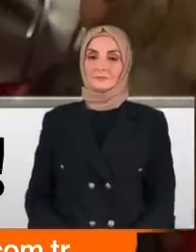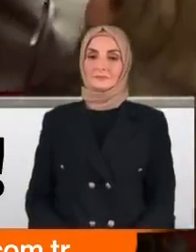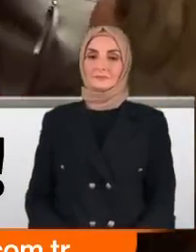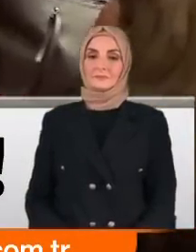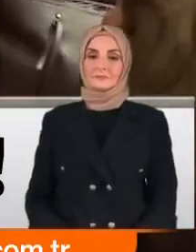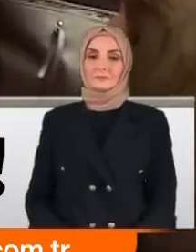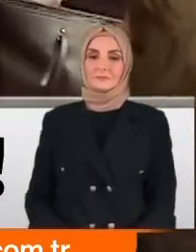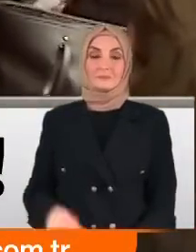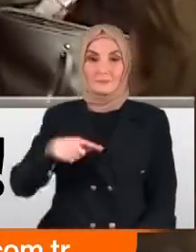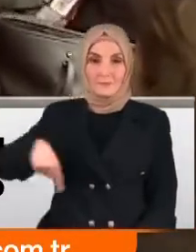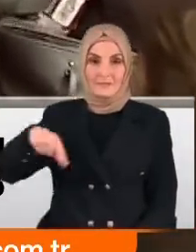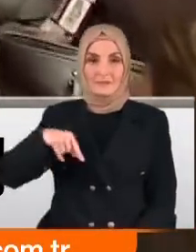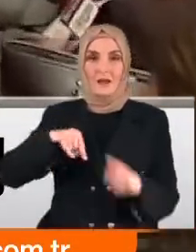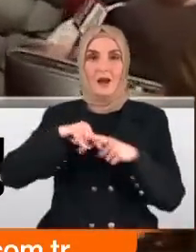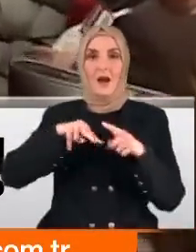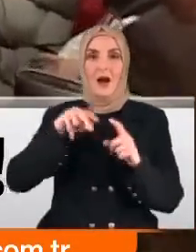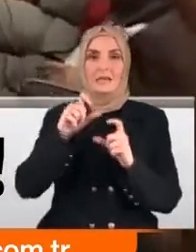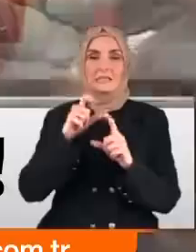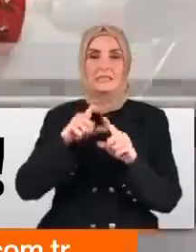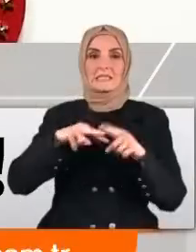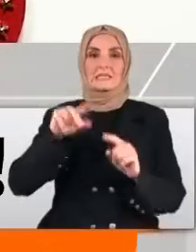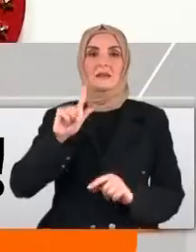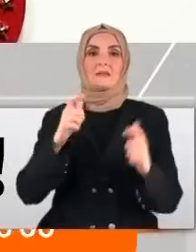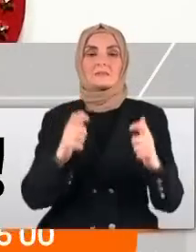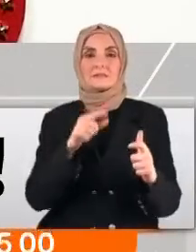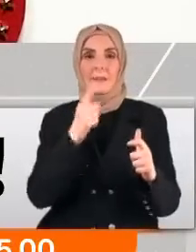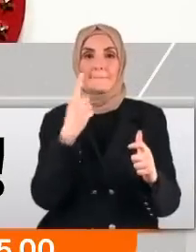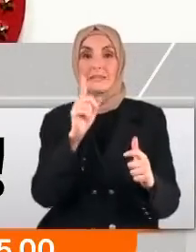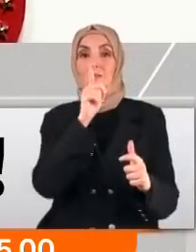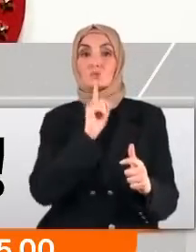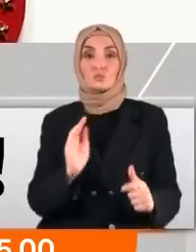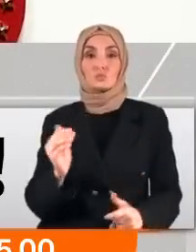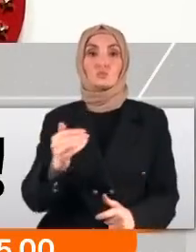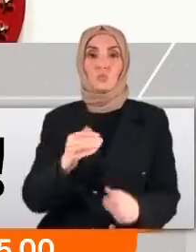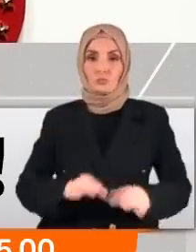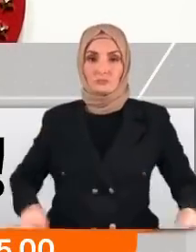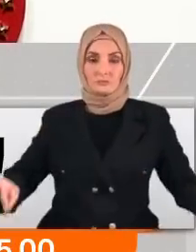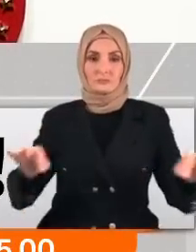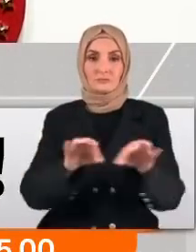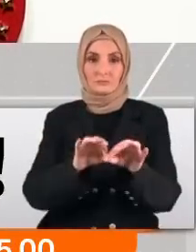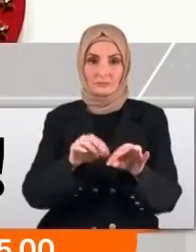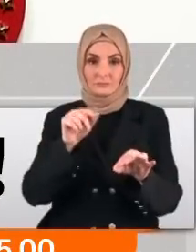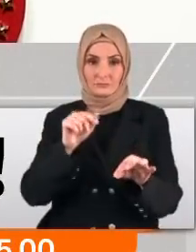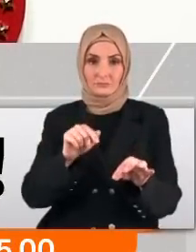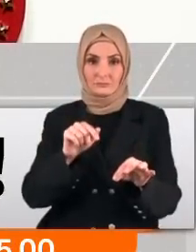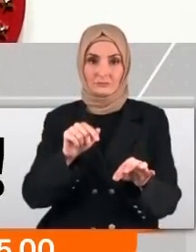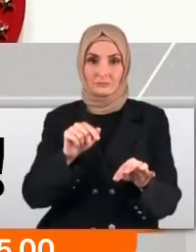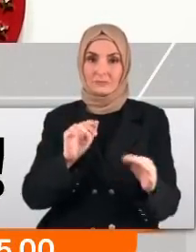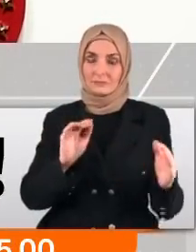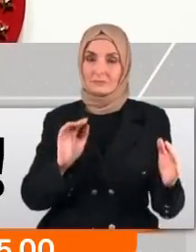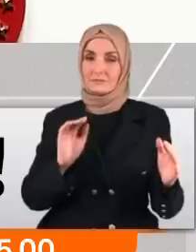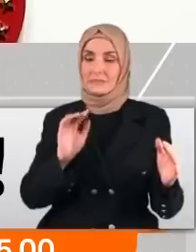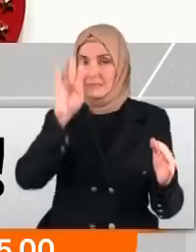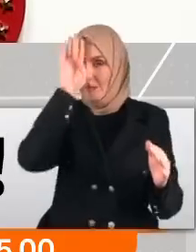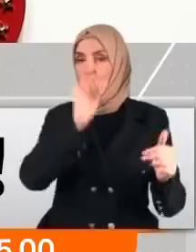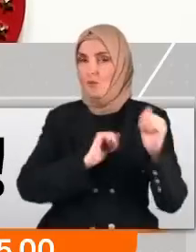Biz hastalığa 1100 dönüm bir araziyi tamamıyla İstanbul